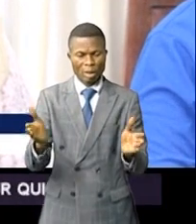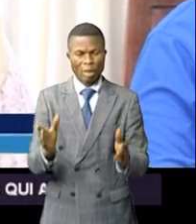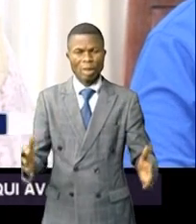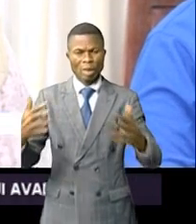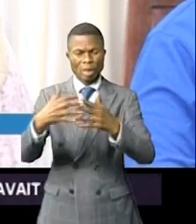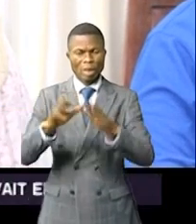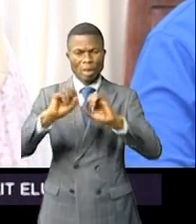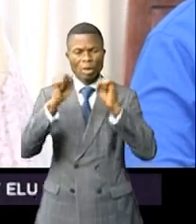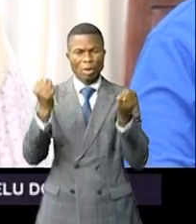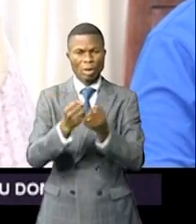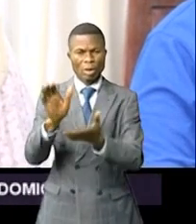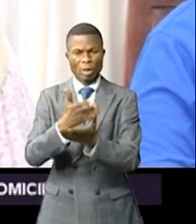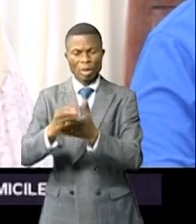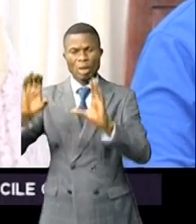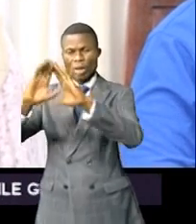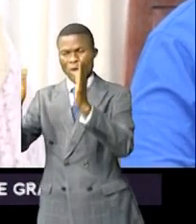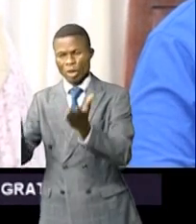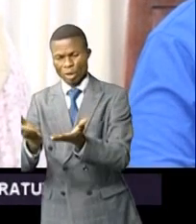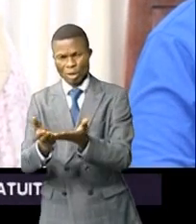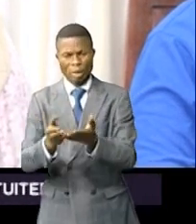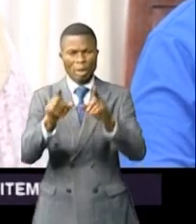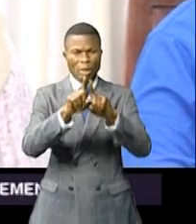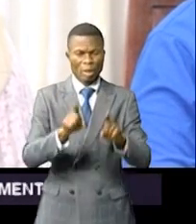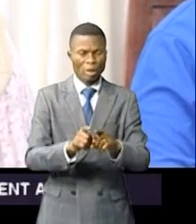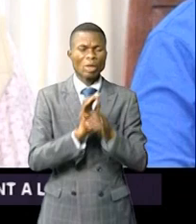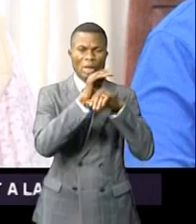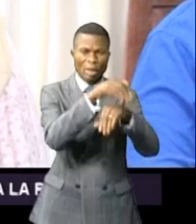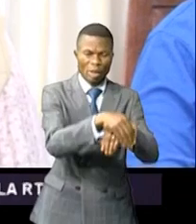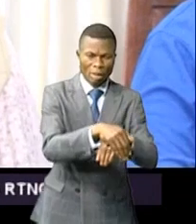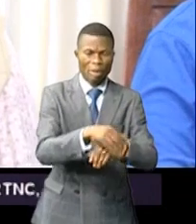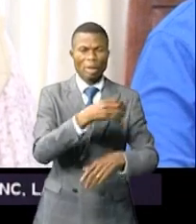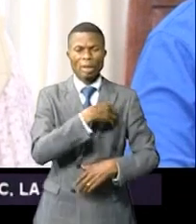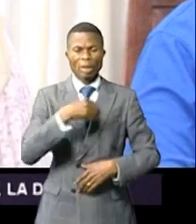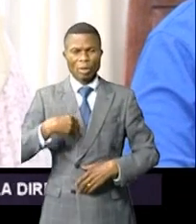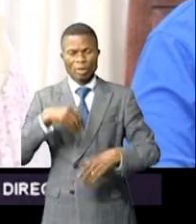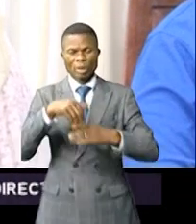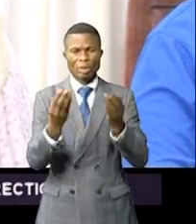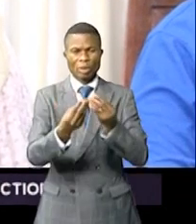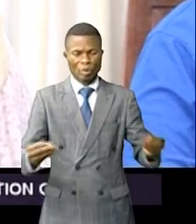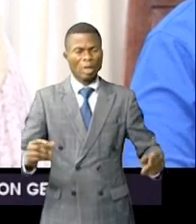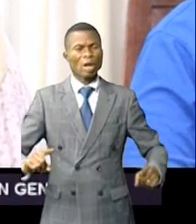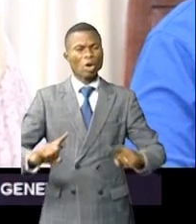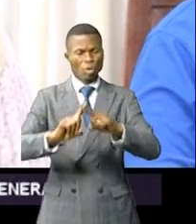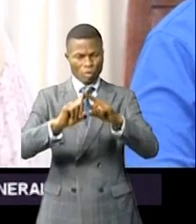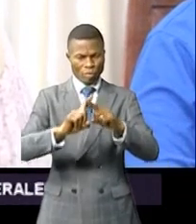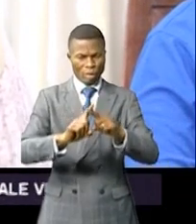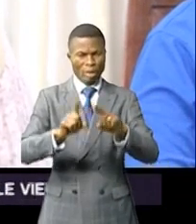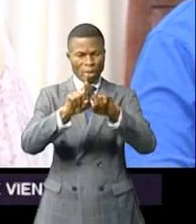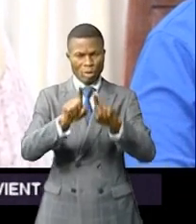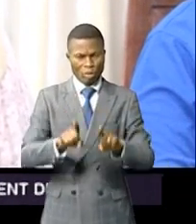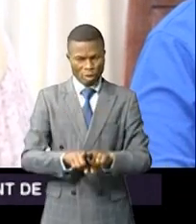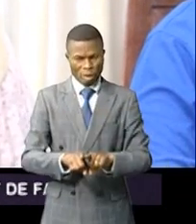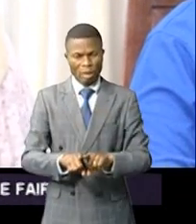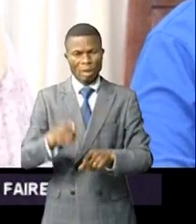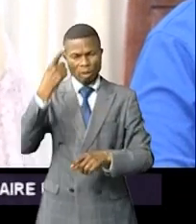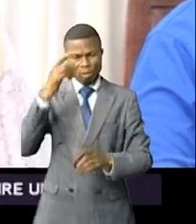cohésion sociale entre les communautés, l'implication de la femme dans la résolution des conflits, mais